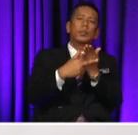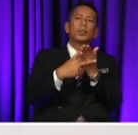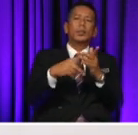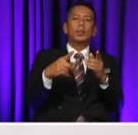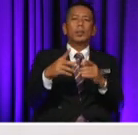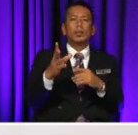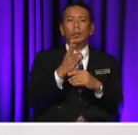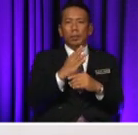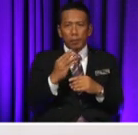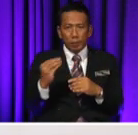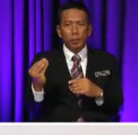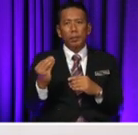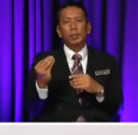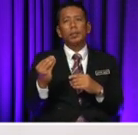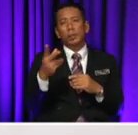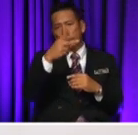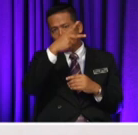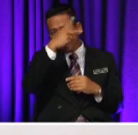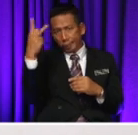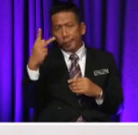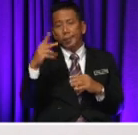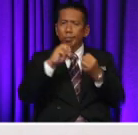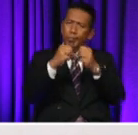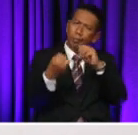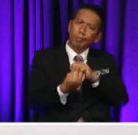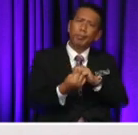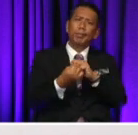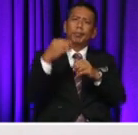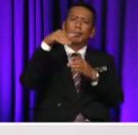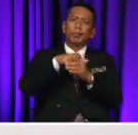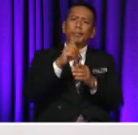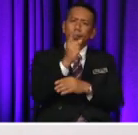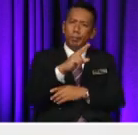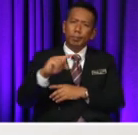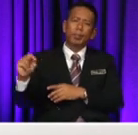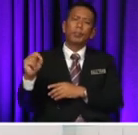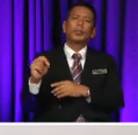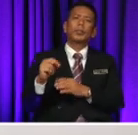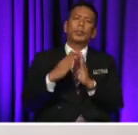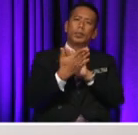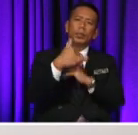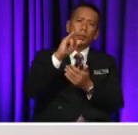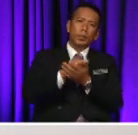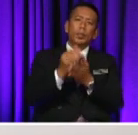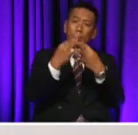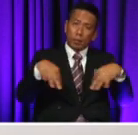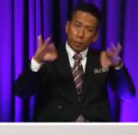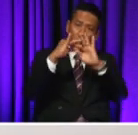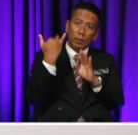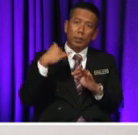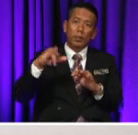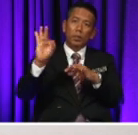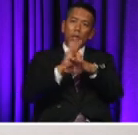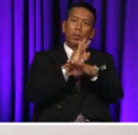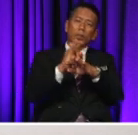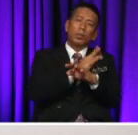karena masalah yang dihadapi dalam persatuan oleh itu kesimpulannya pentingnya peranan seorang